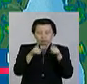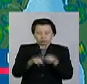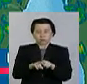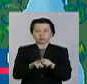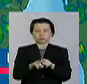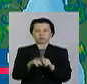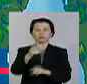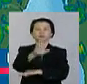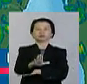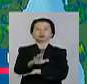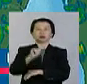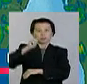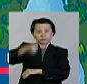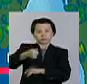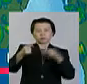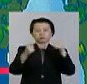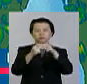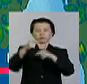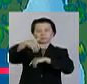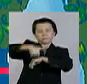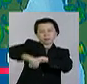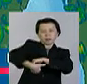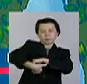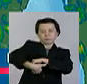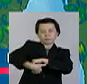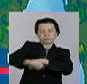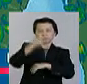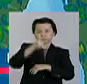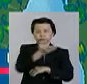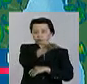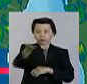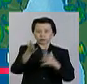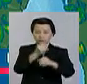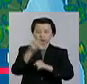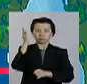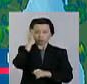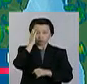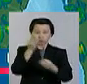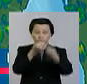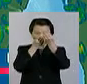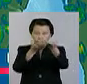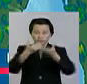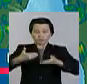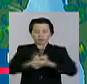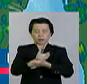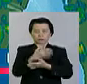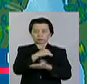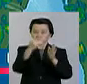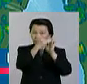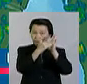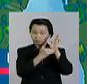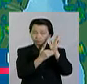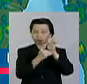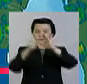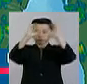menjelang petang esok sehingga ke awal malam. Seterusnya, kepada para penonton yang ingin mendapatkan informasi terkini dan juga terperinci